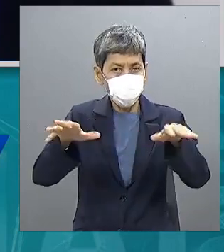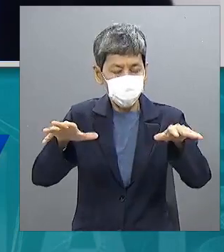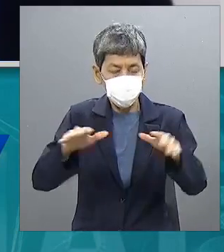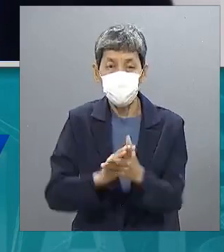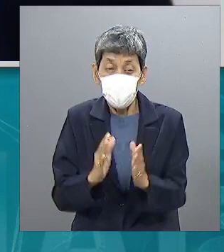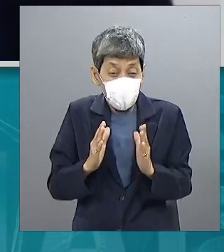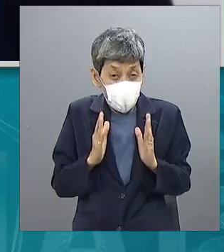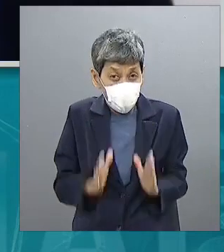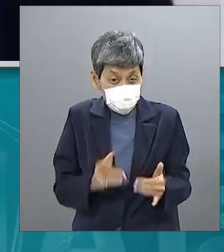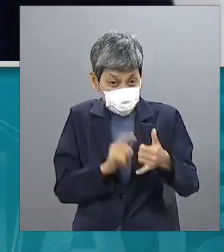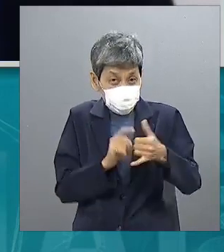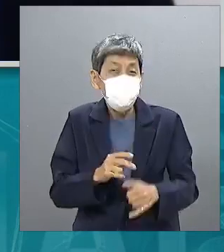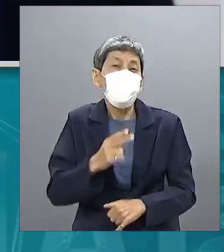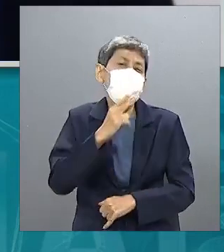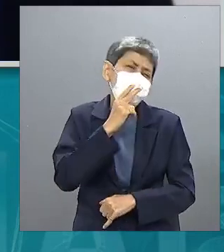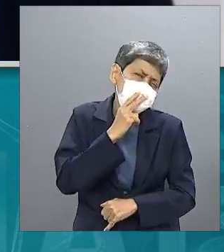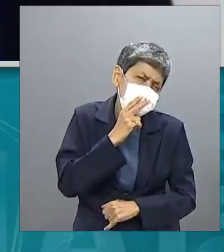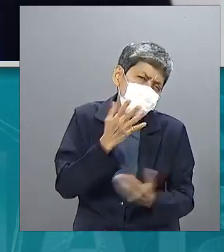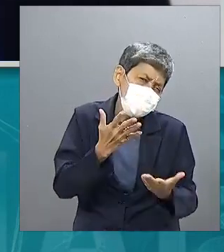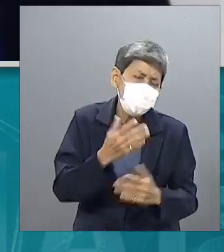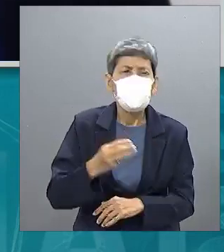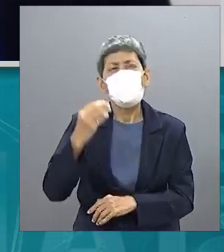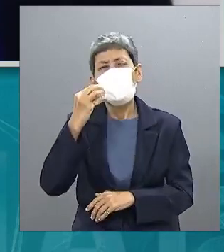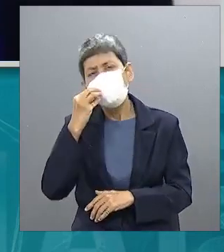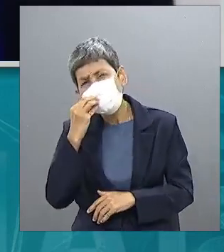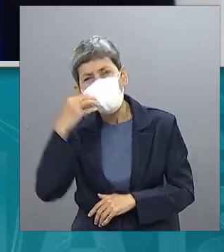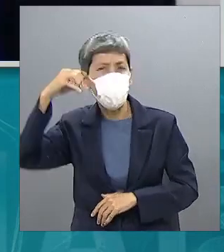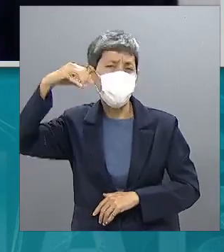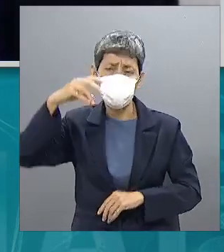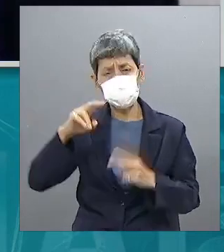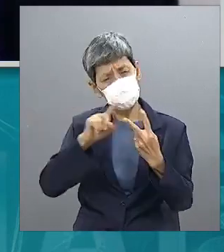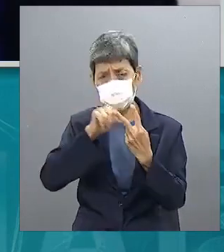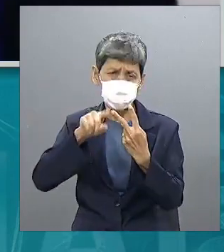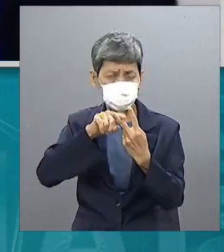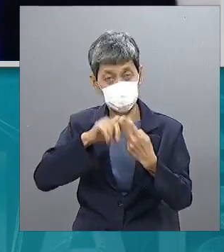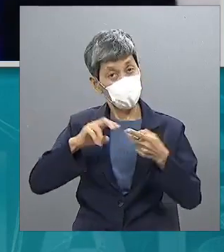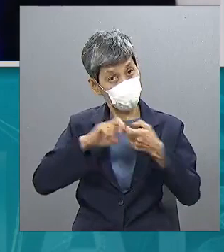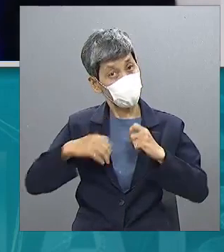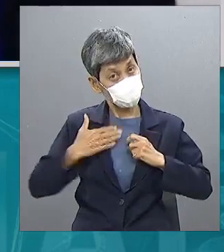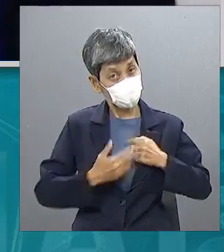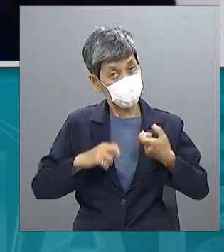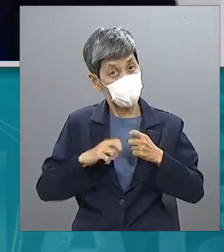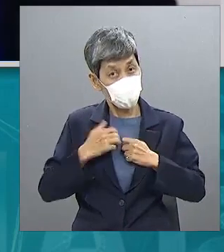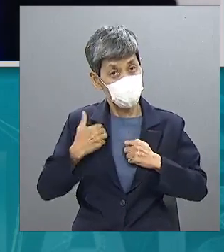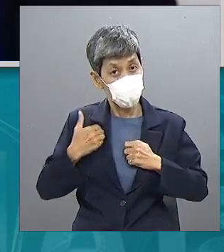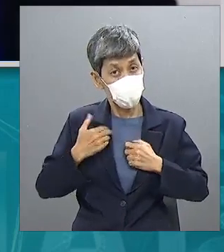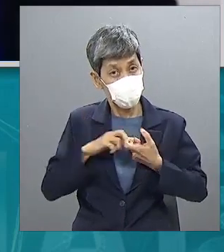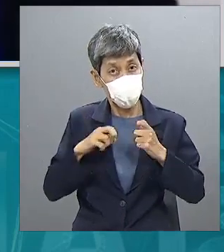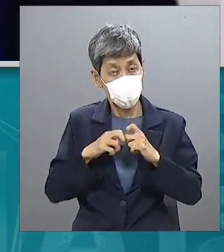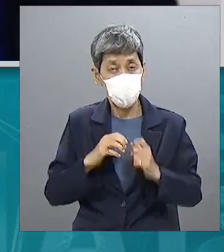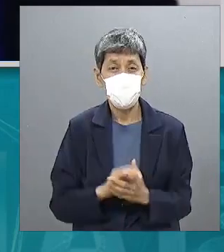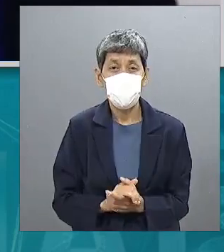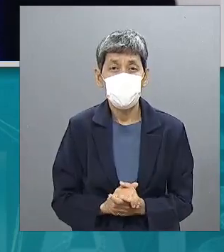สูบบุหรี่ว่าจะเป็นบุหรี่ธรรมดาหรือว่าบุหรี่ไฟฟ้าส่งผลกระทบต่อสุขภาพเขาอย่างไรบ้างคะในช่วงนี้